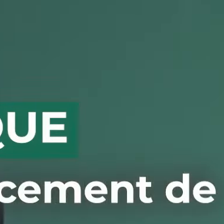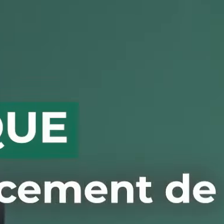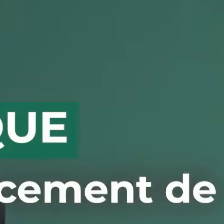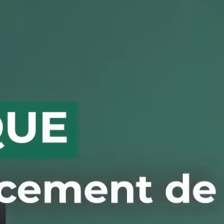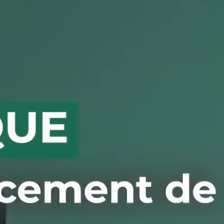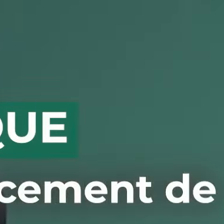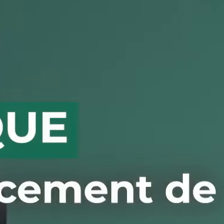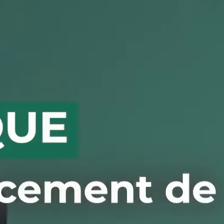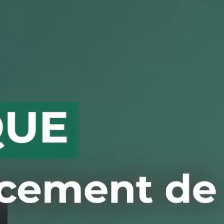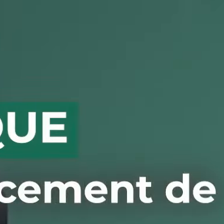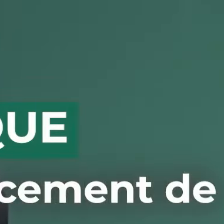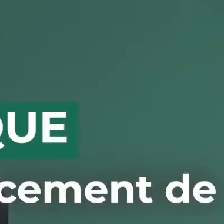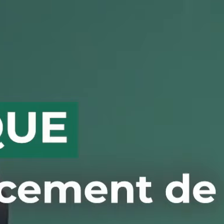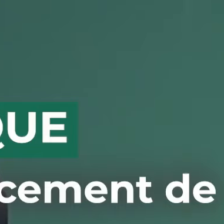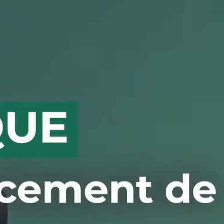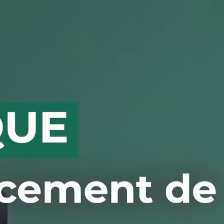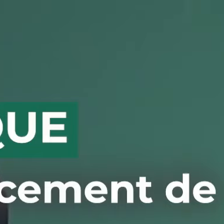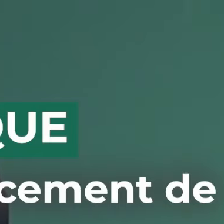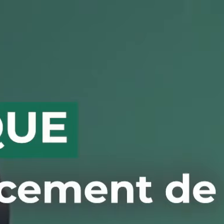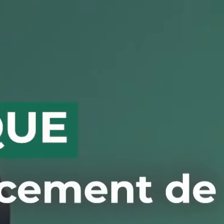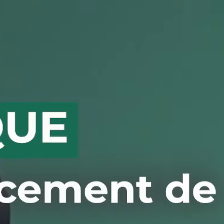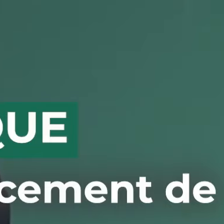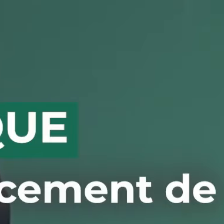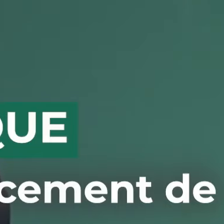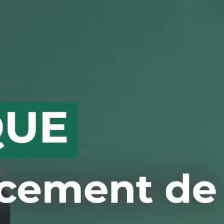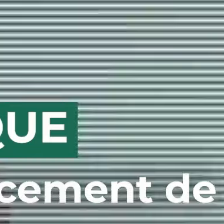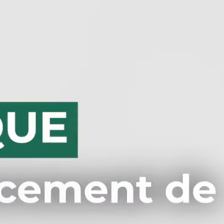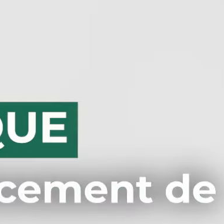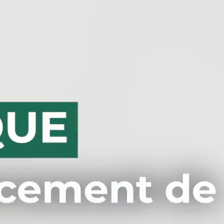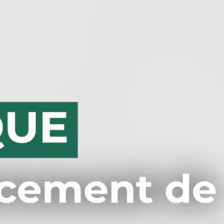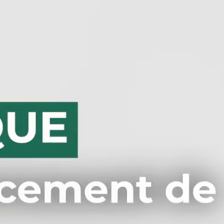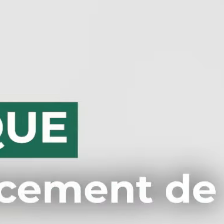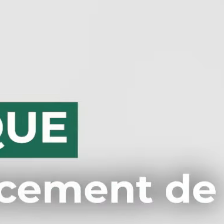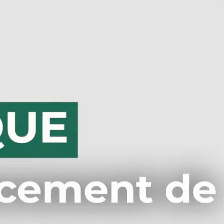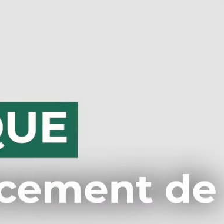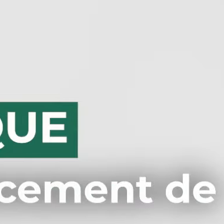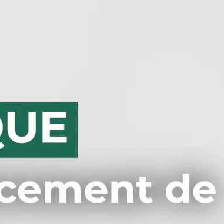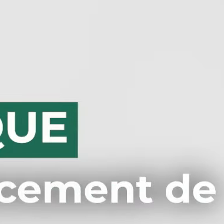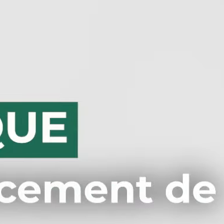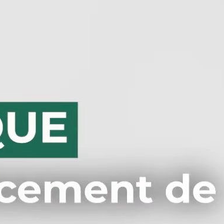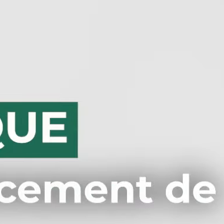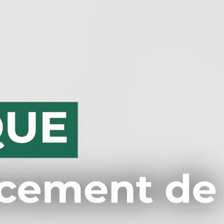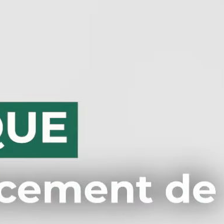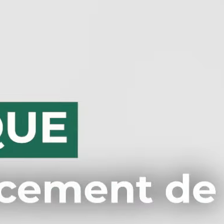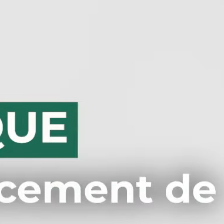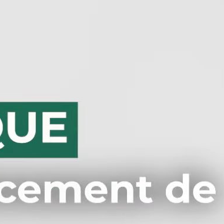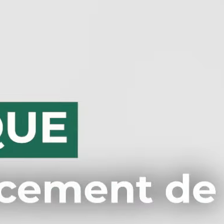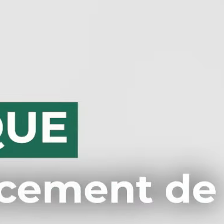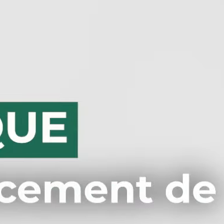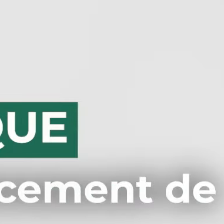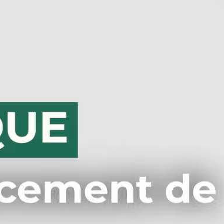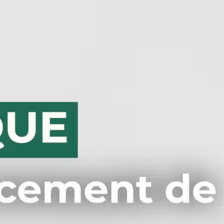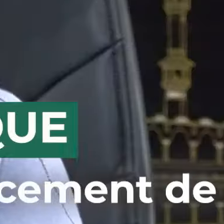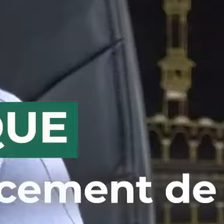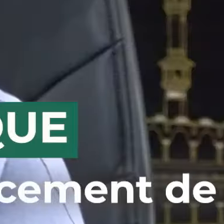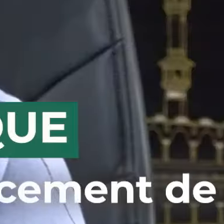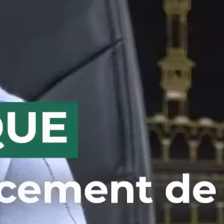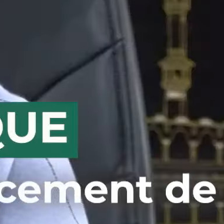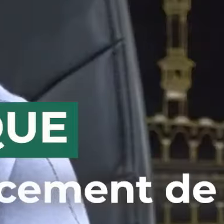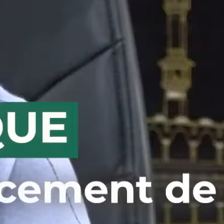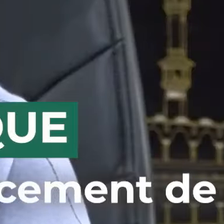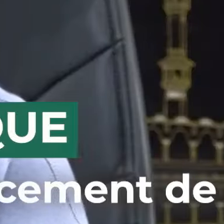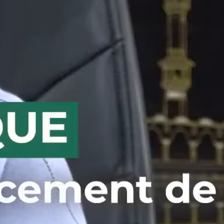place d'œuvrer pour la cohésion nationale. Il s'agit du HCRUN, Haut Commissariat à la Réconciliation et au Renforcement de